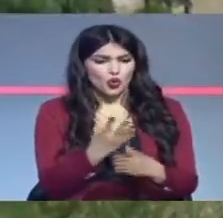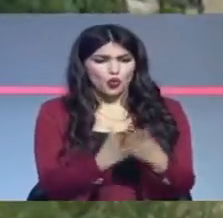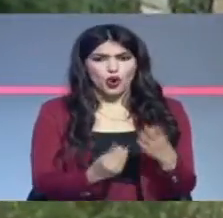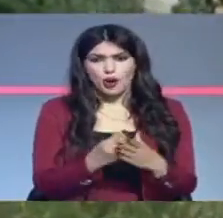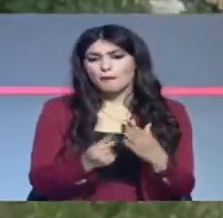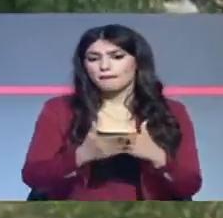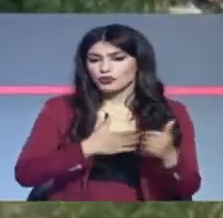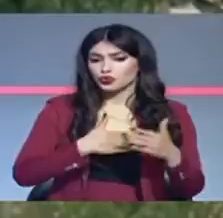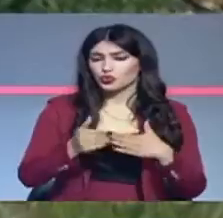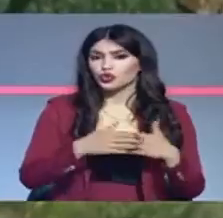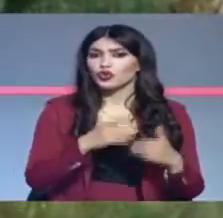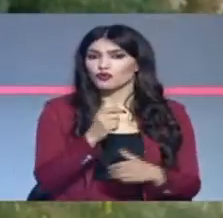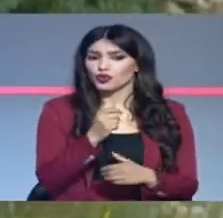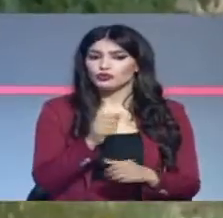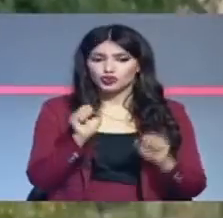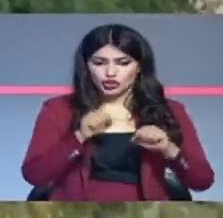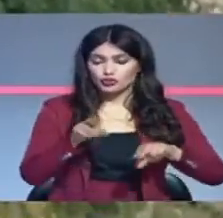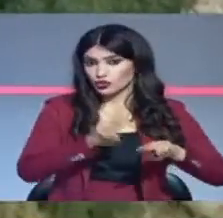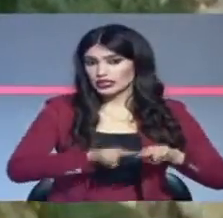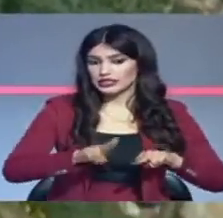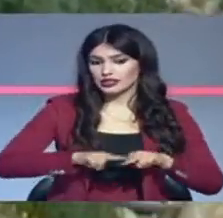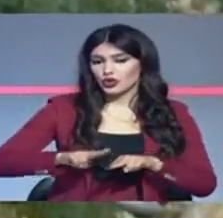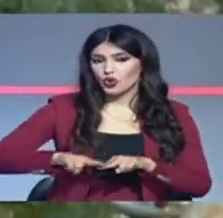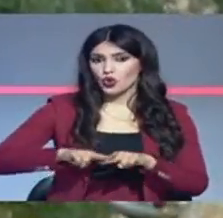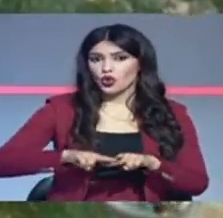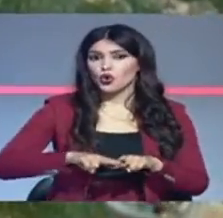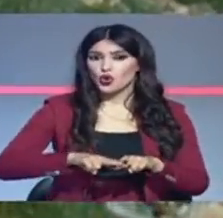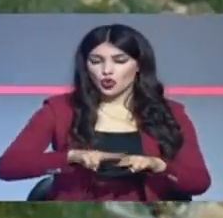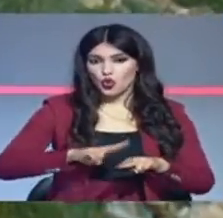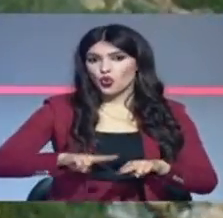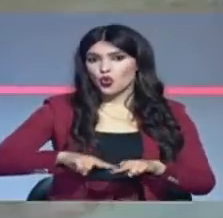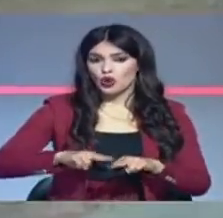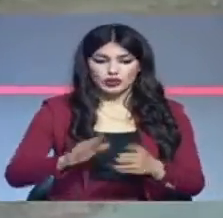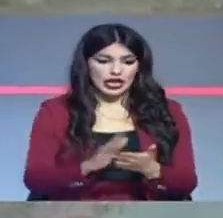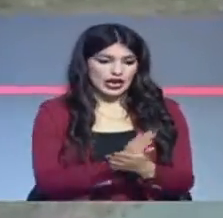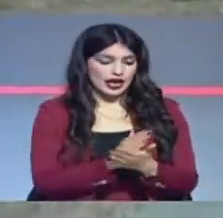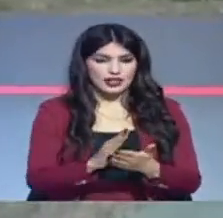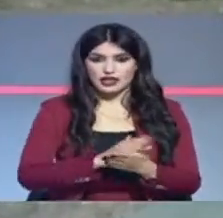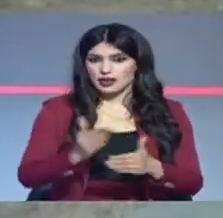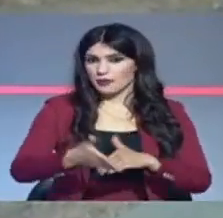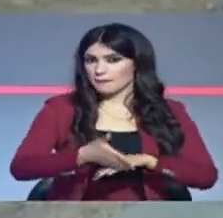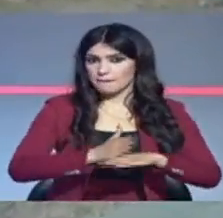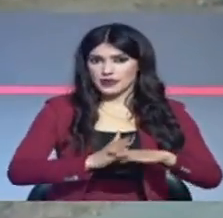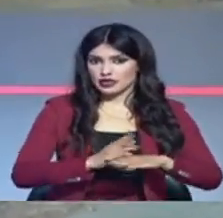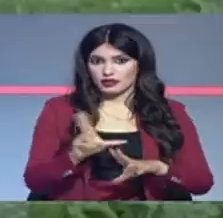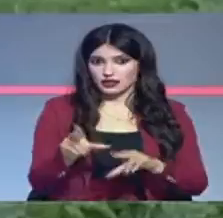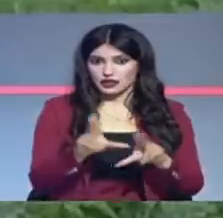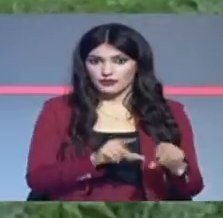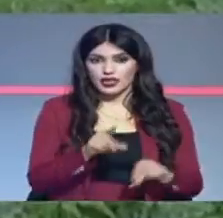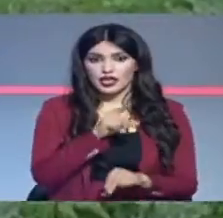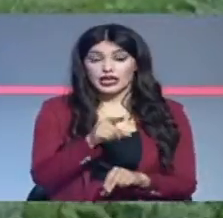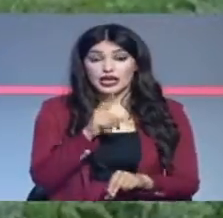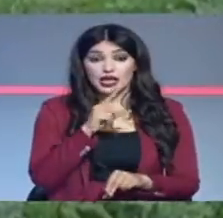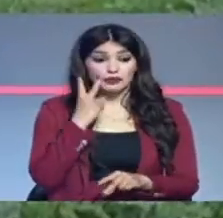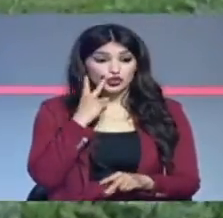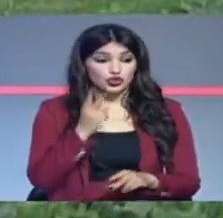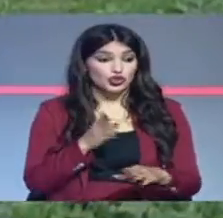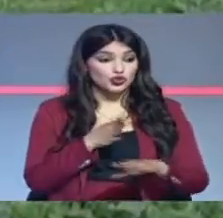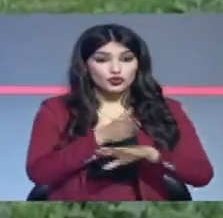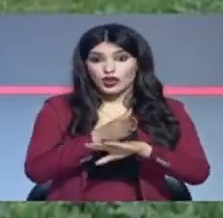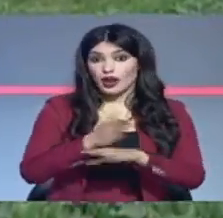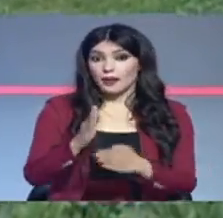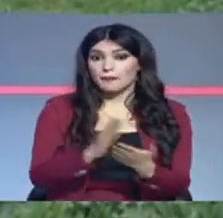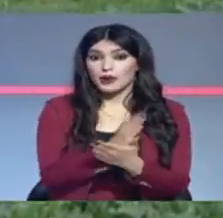امكانيات ماديه تهيئتها وتجهيز مانها من جديد كما قدم شيء عندنا مشاريع معه